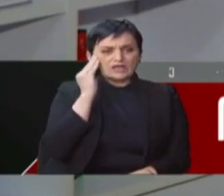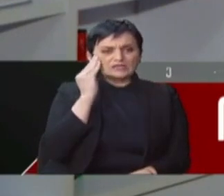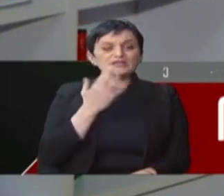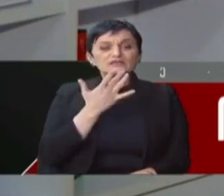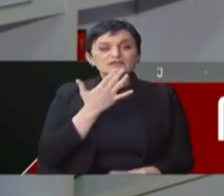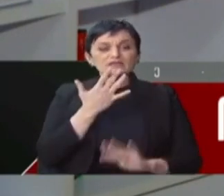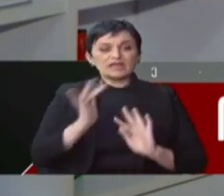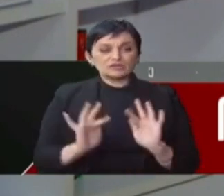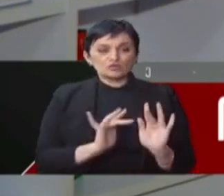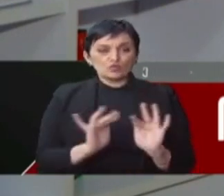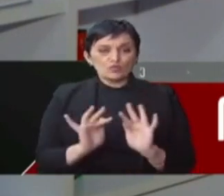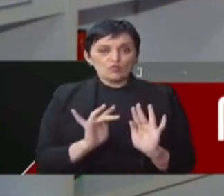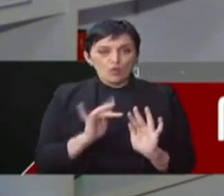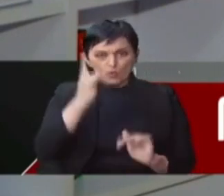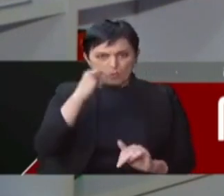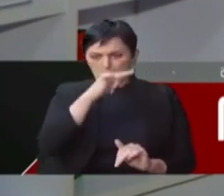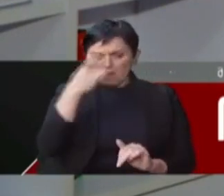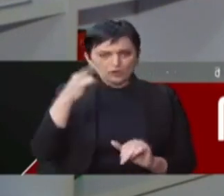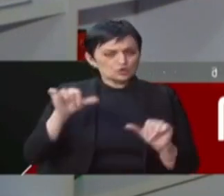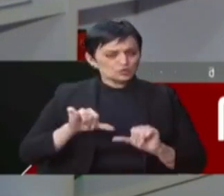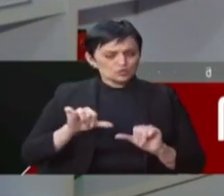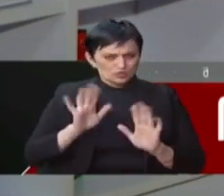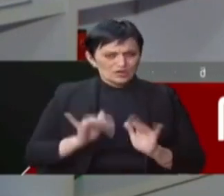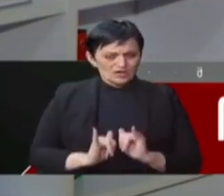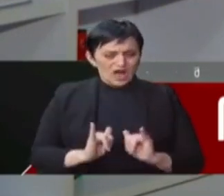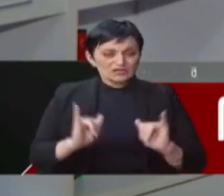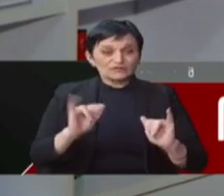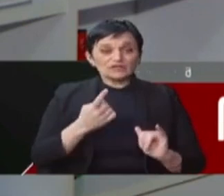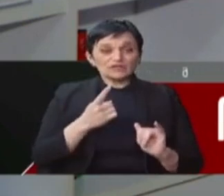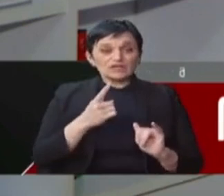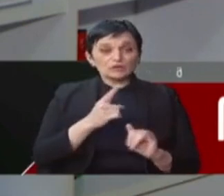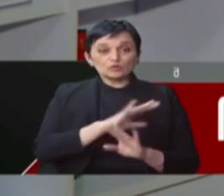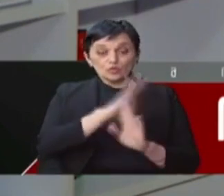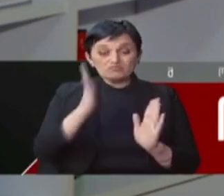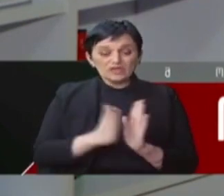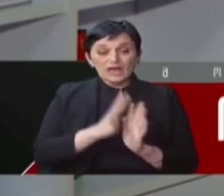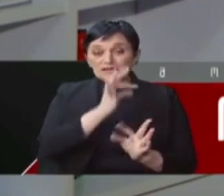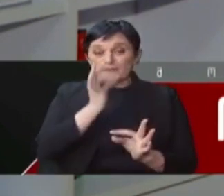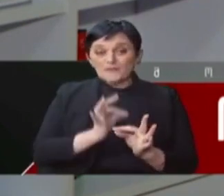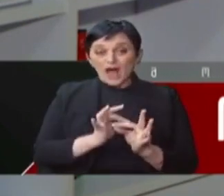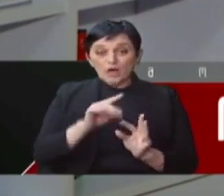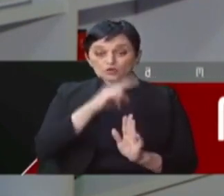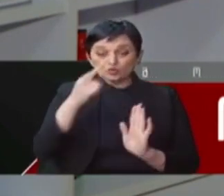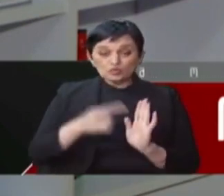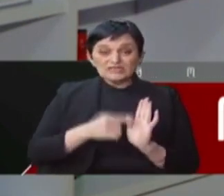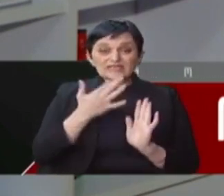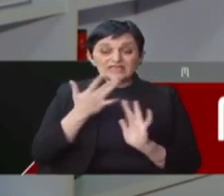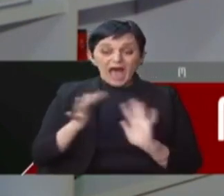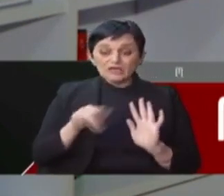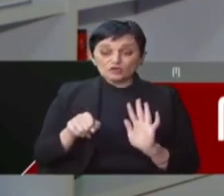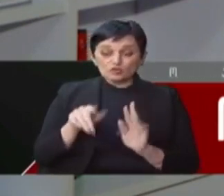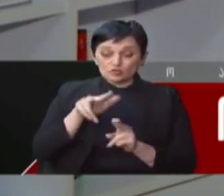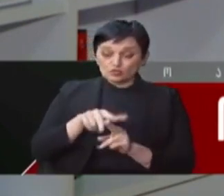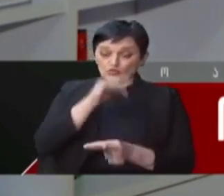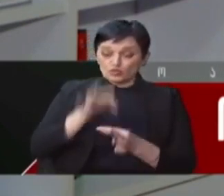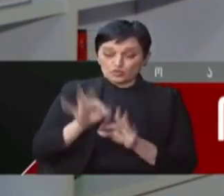ნაციონალური მოძრაობის ბედი ძალიან ცუდად განვითარდება, იმიტომ რომ მთელი პასუხისგებლობა ამ საკითხზე მოვა ნაციონალურ მოძრაობაზე და